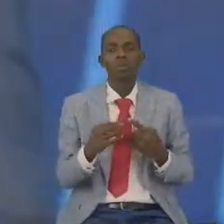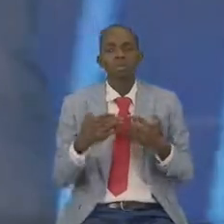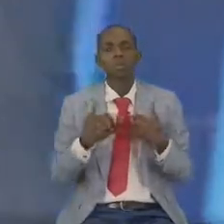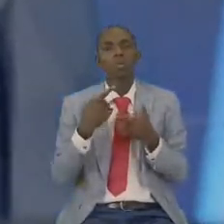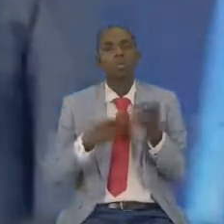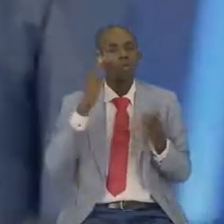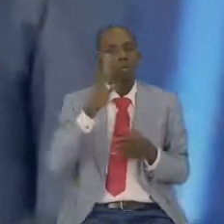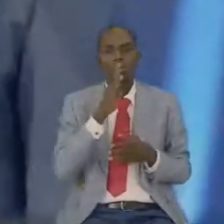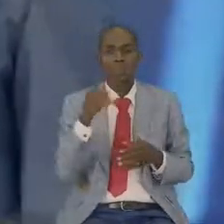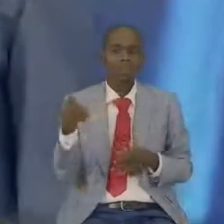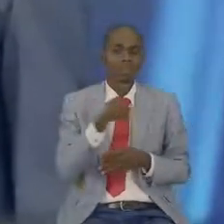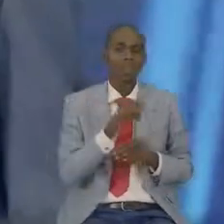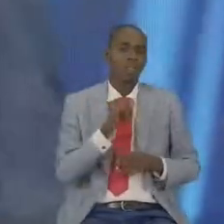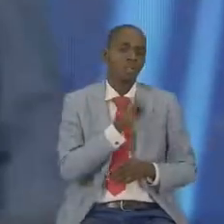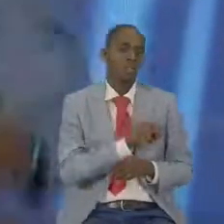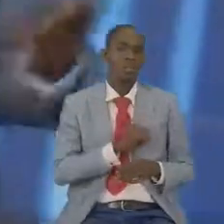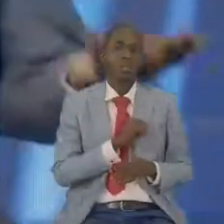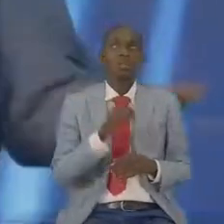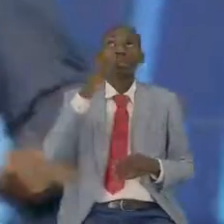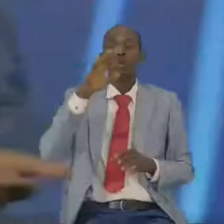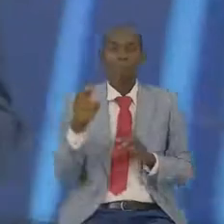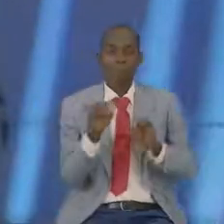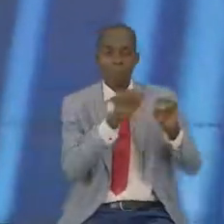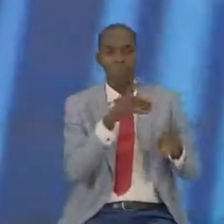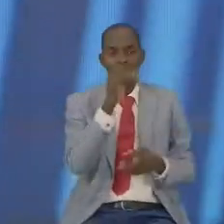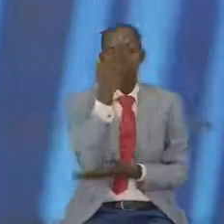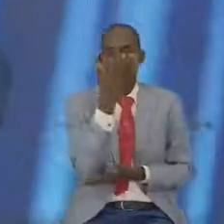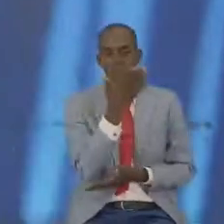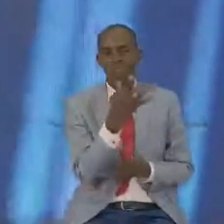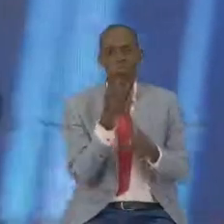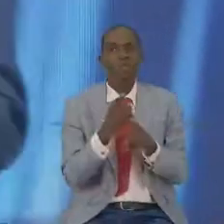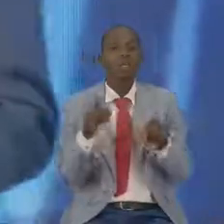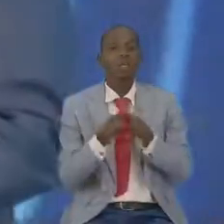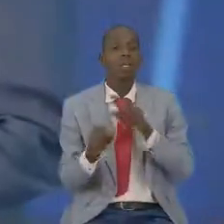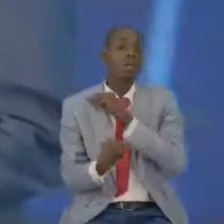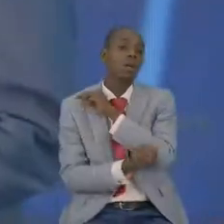attitude. Il a mis l'âme là, c'était comme Abraham.